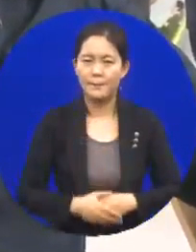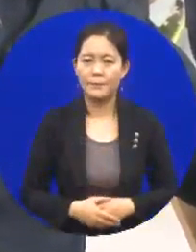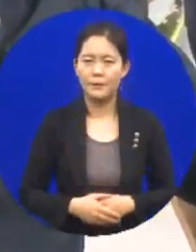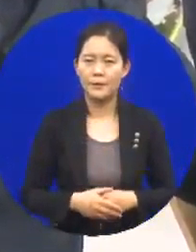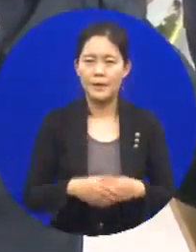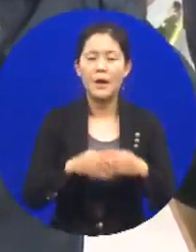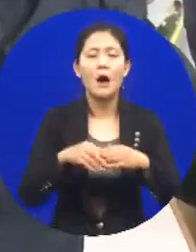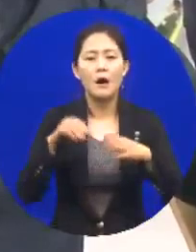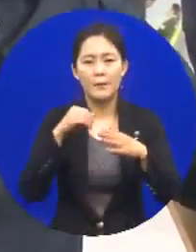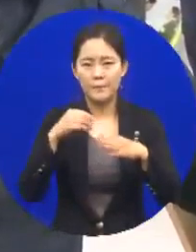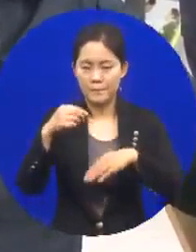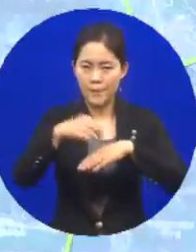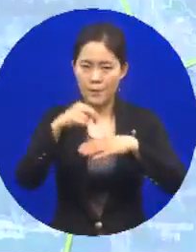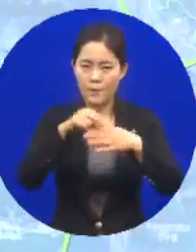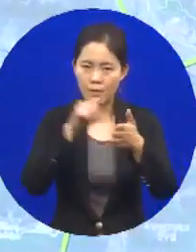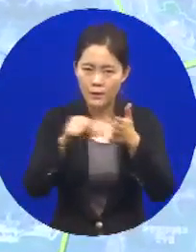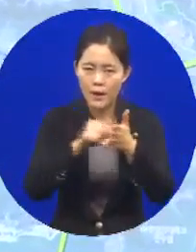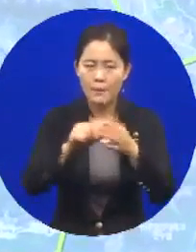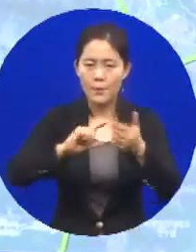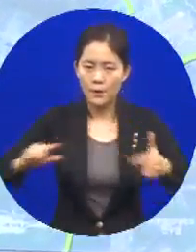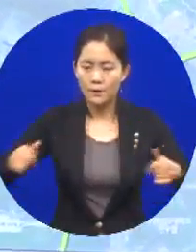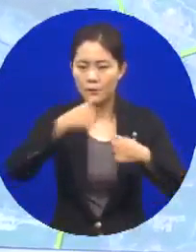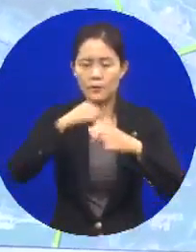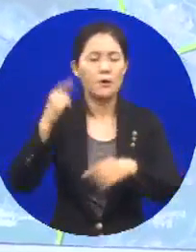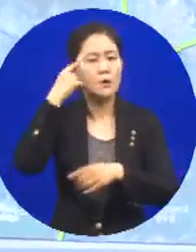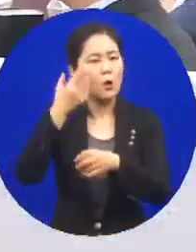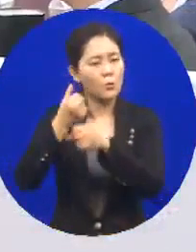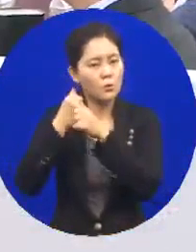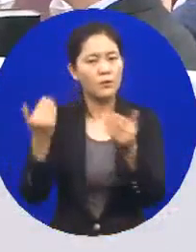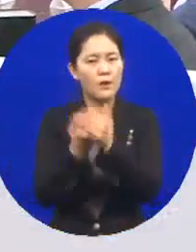산업단지에는 의약품 제조와 의료, 정밀, 광학기기 제작 및